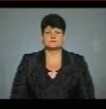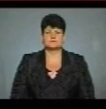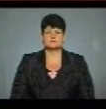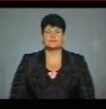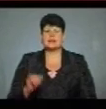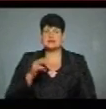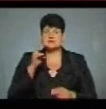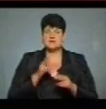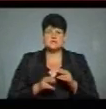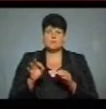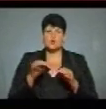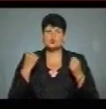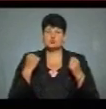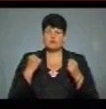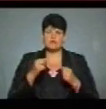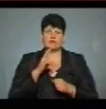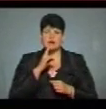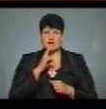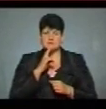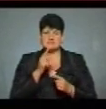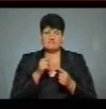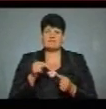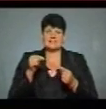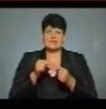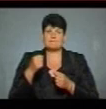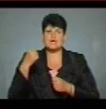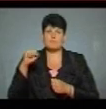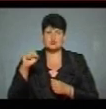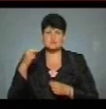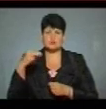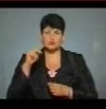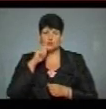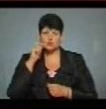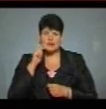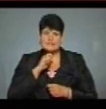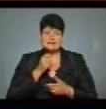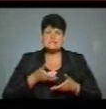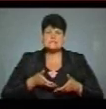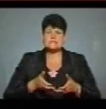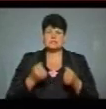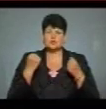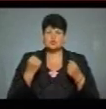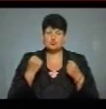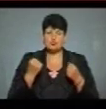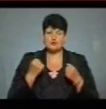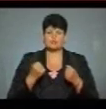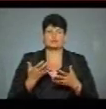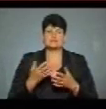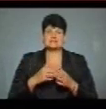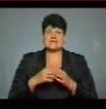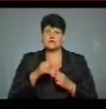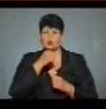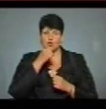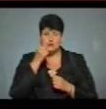І на завершення про спорт. В Кременці визначили переможців чемпіонату України із санного спорту на санкороликах серед